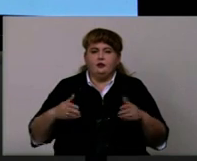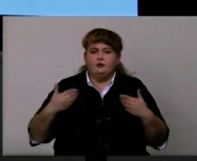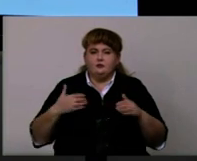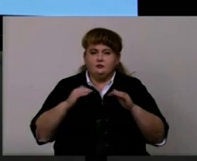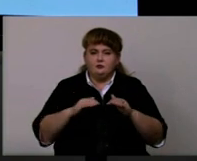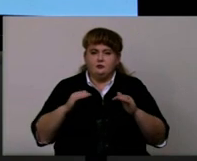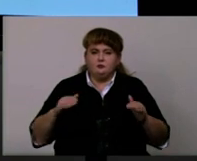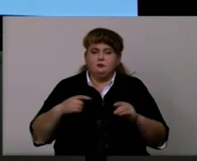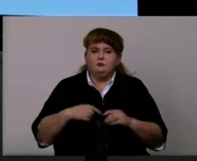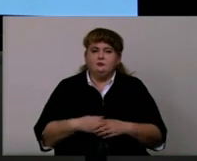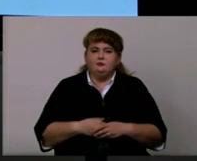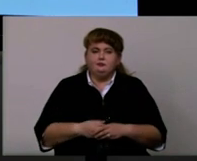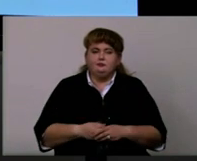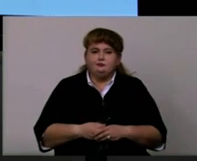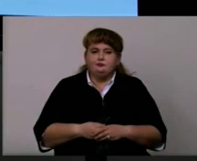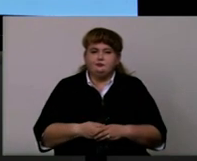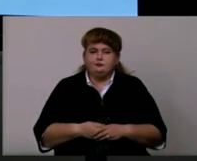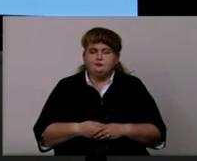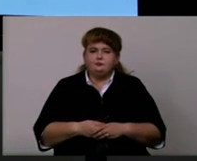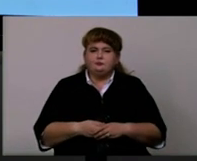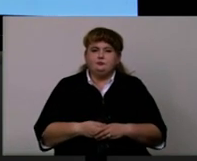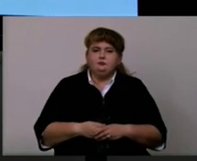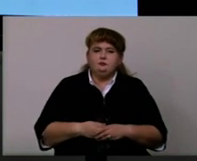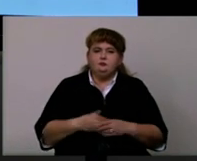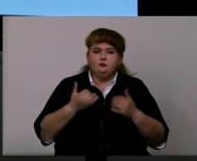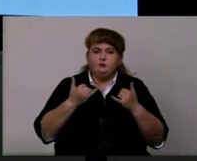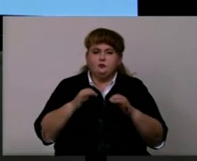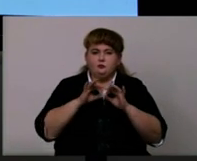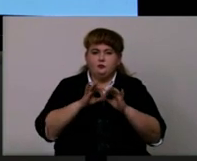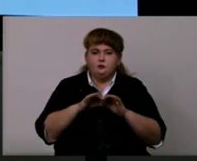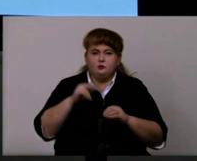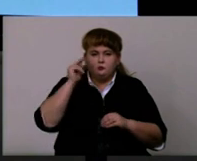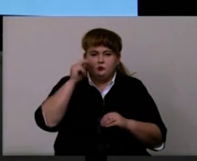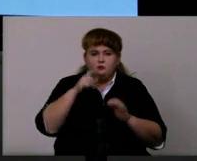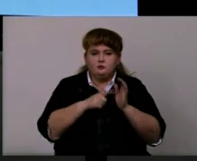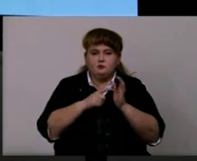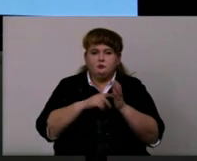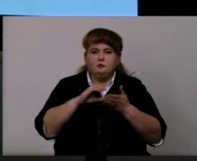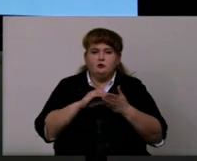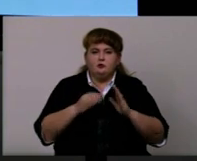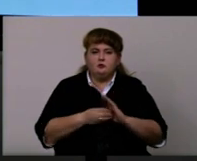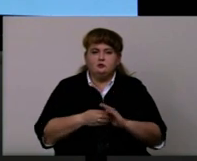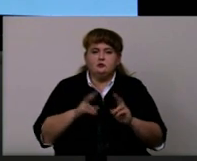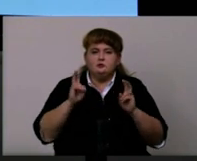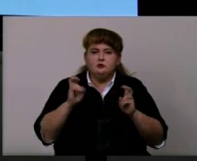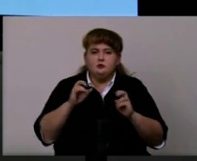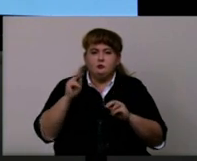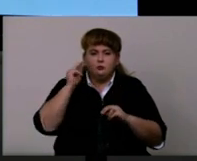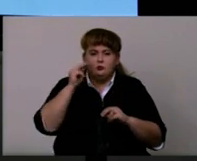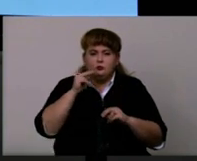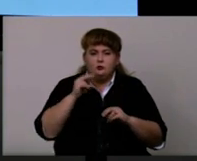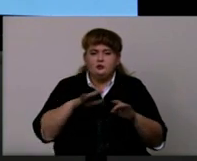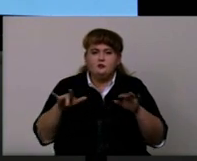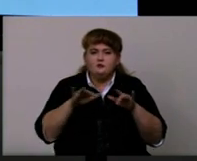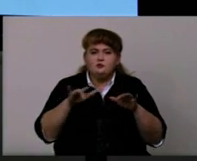Здравствуйте, ребята! Меня зовут Елизавета Александровна, и сегодня мы проведем урок в 7 классе. Тема сегодняшнего урока